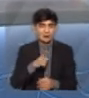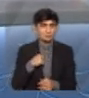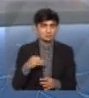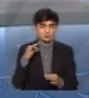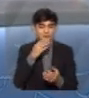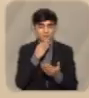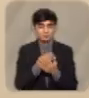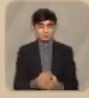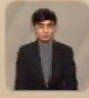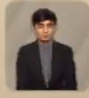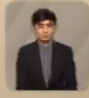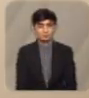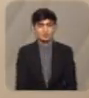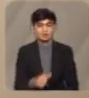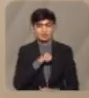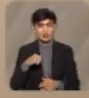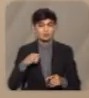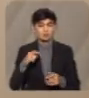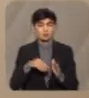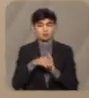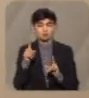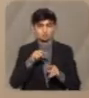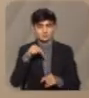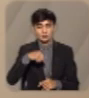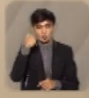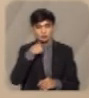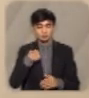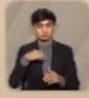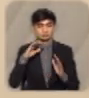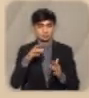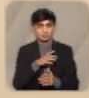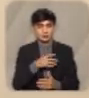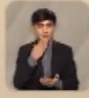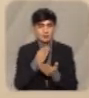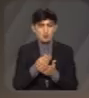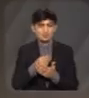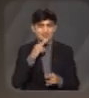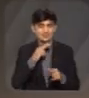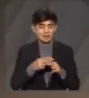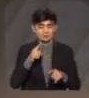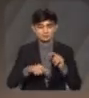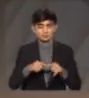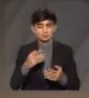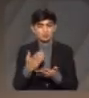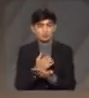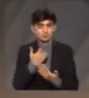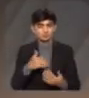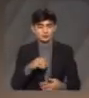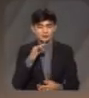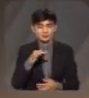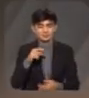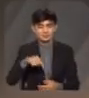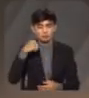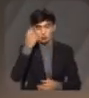сокровенным. Самое лучшее, что произошло со мной в этом году, я нашла свою родную сестру. Наши достижения за